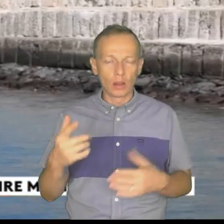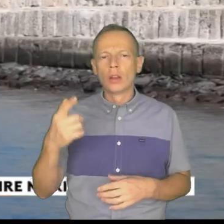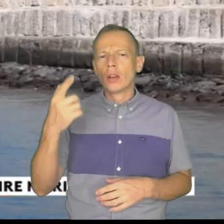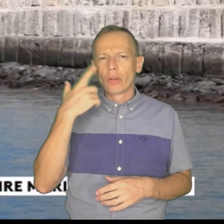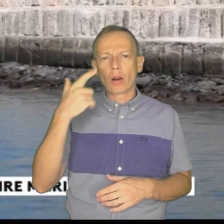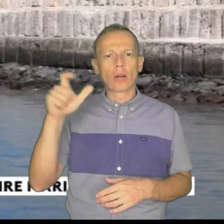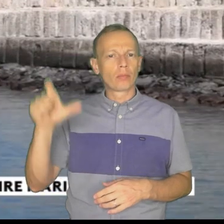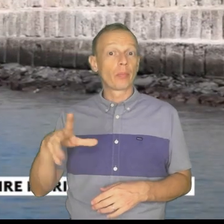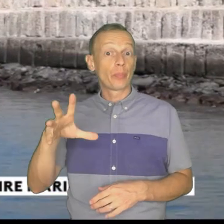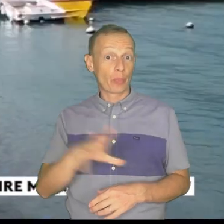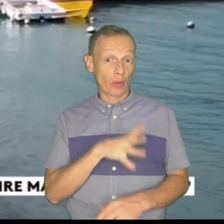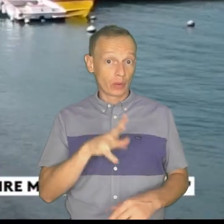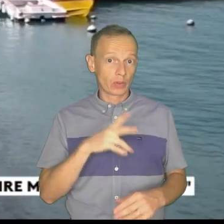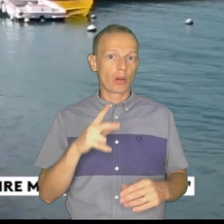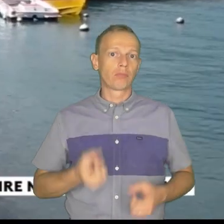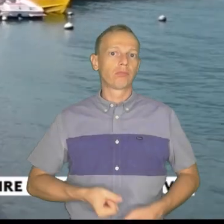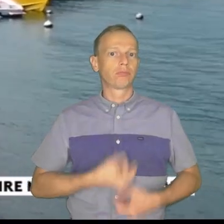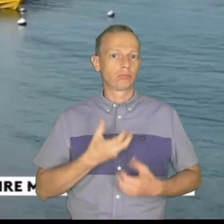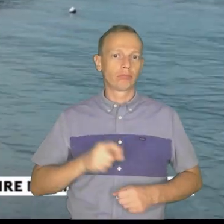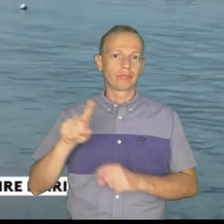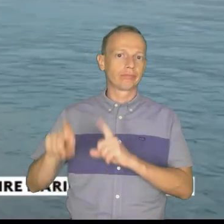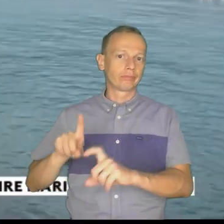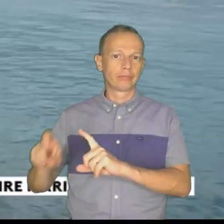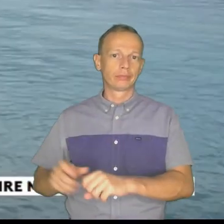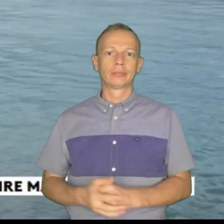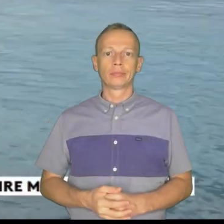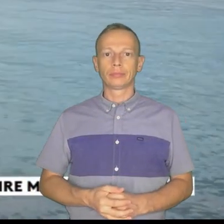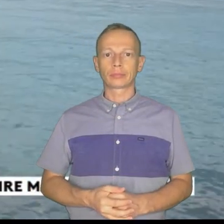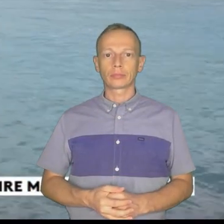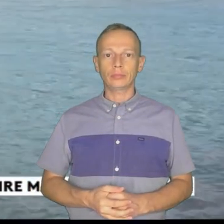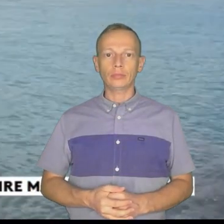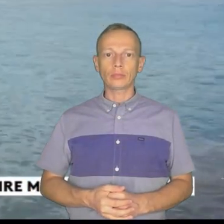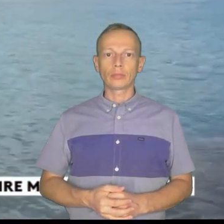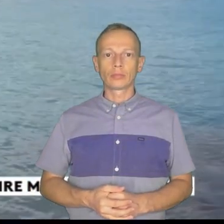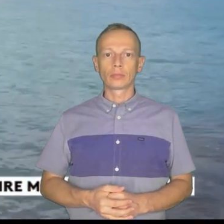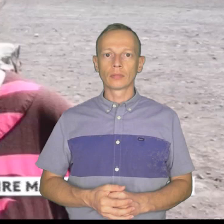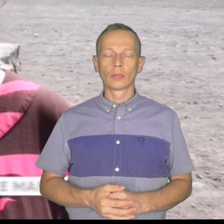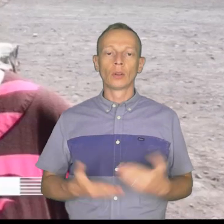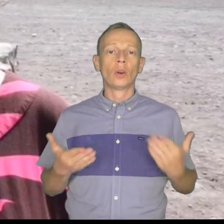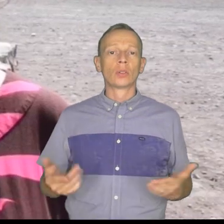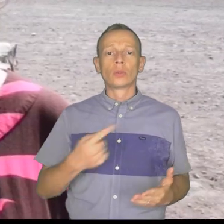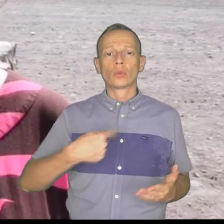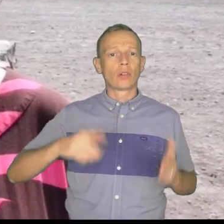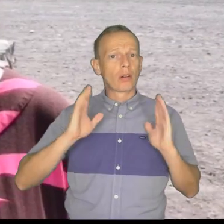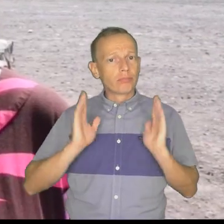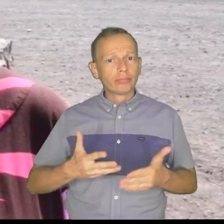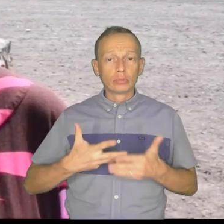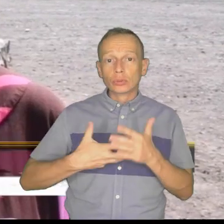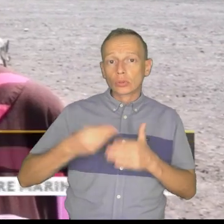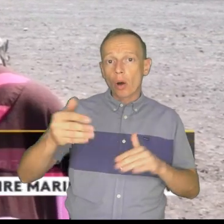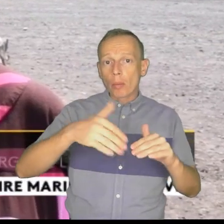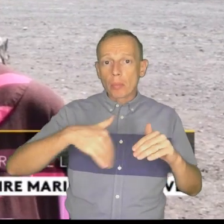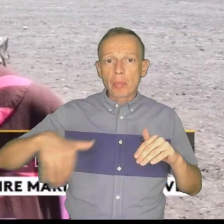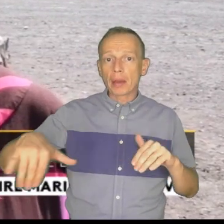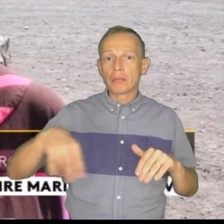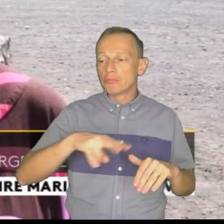réaction d'une des profs au micro de Lionel Termona. Nous avons décidé aujourd'hui de